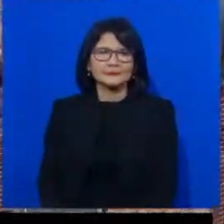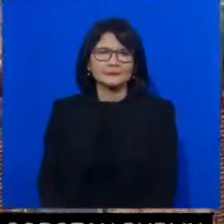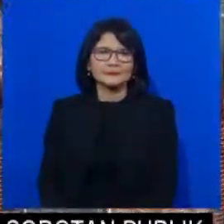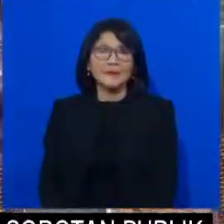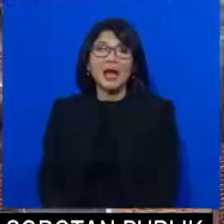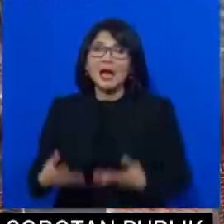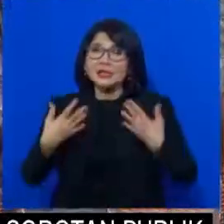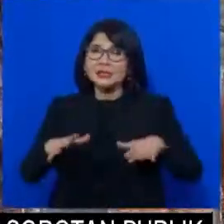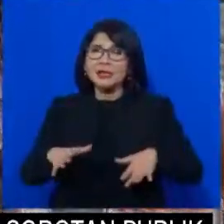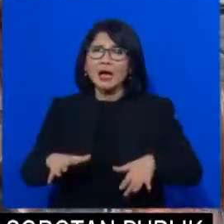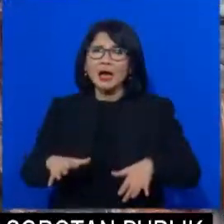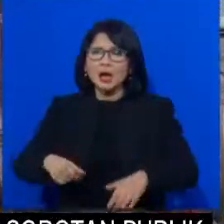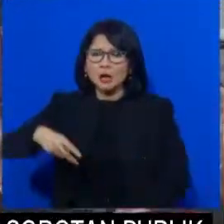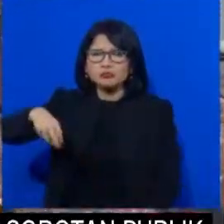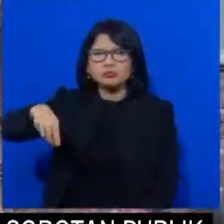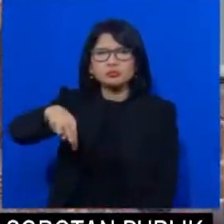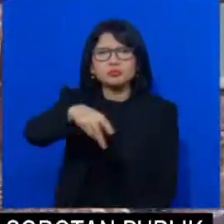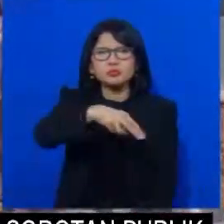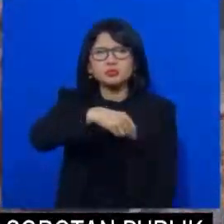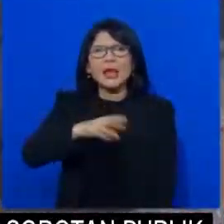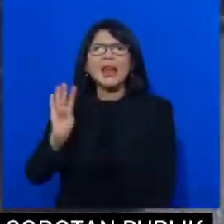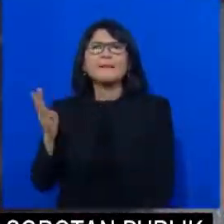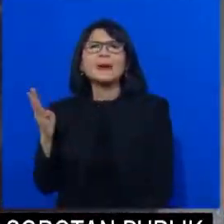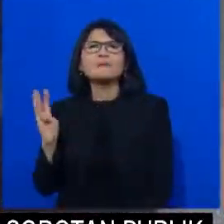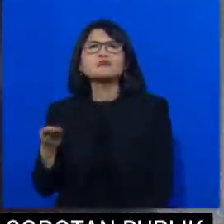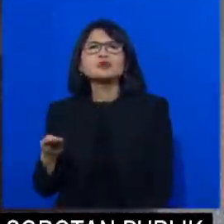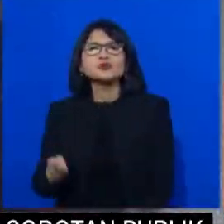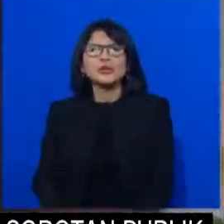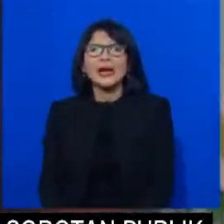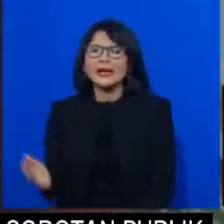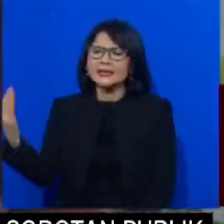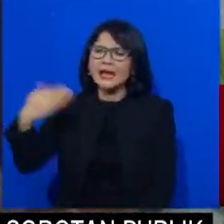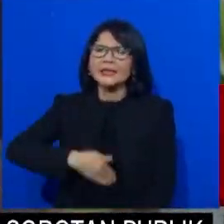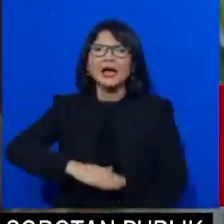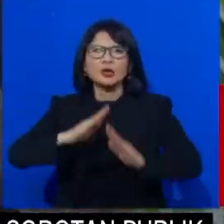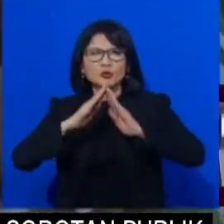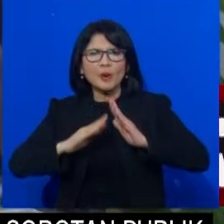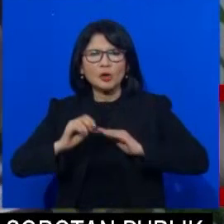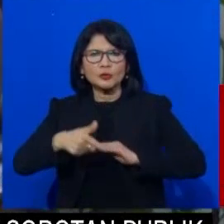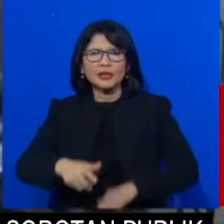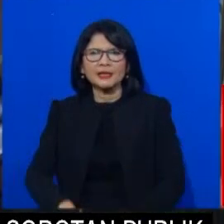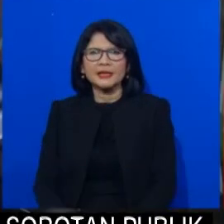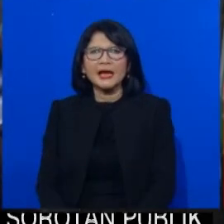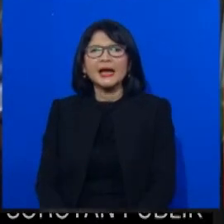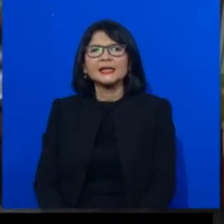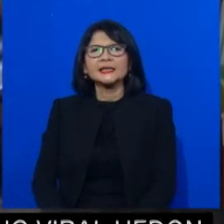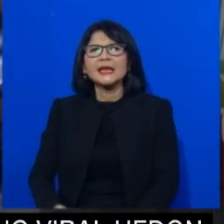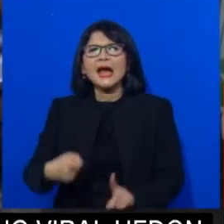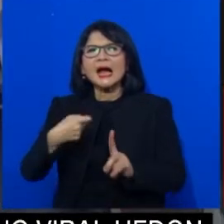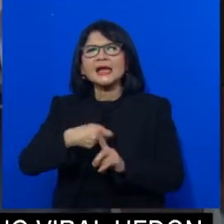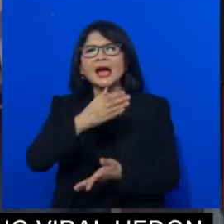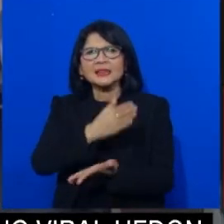Usai berjam-jam mengitari kawasan Lebak Bulus dan sekitarnya, ia kembali ke kontrakan sederhananya di wilayah Karang Tengah, Lebak